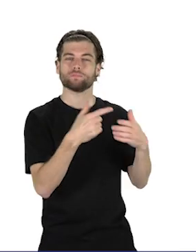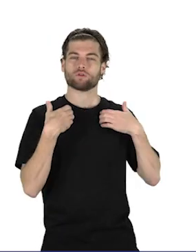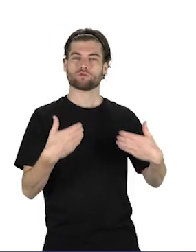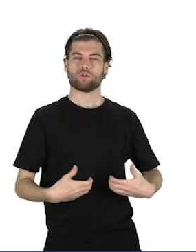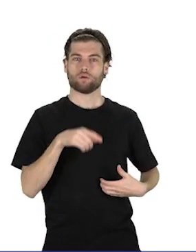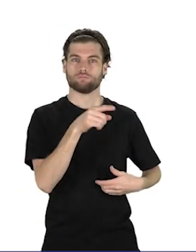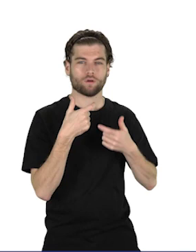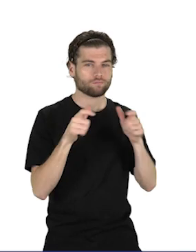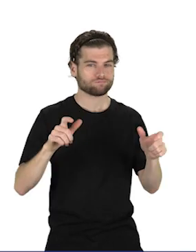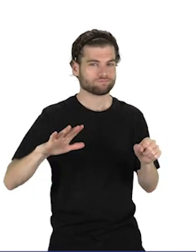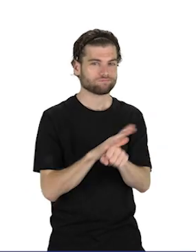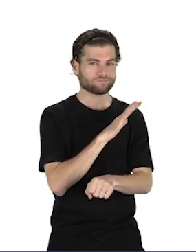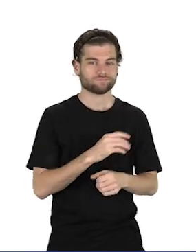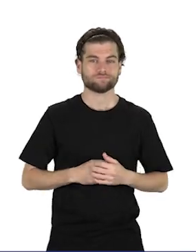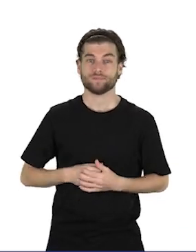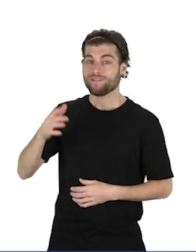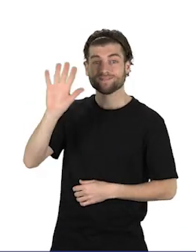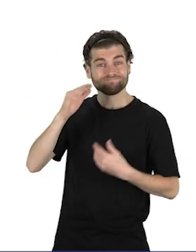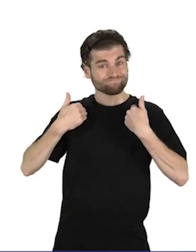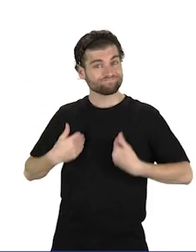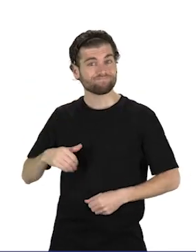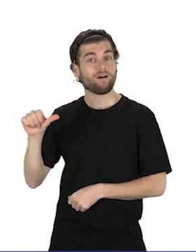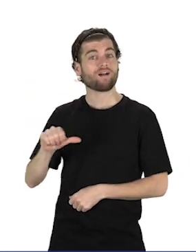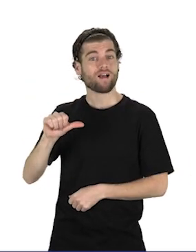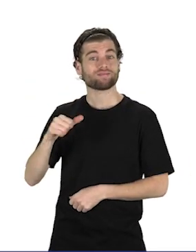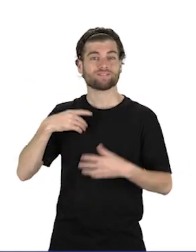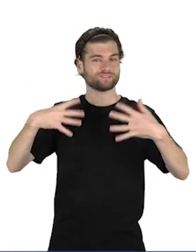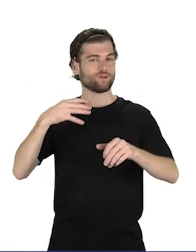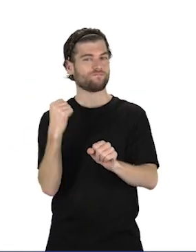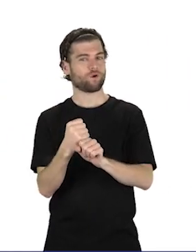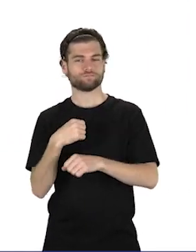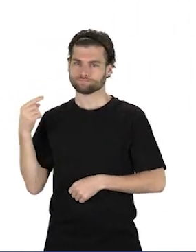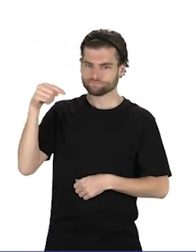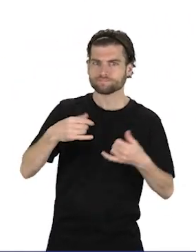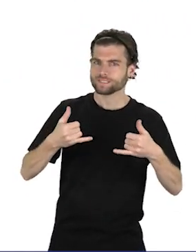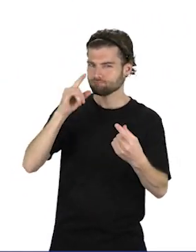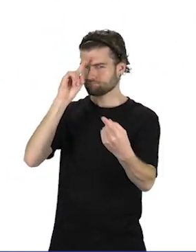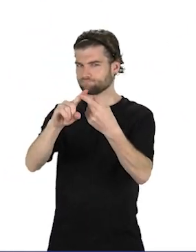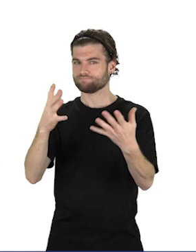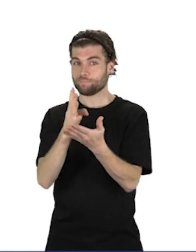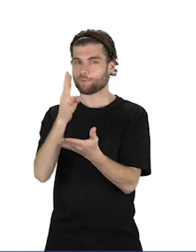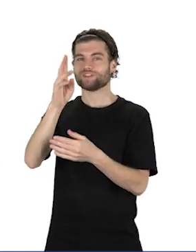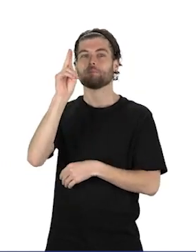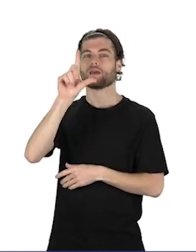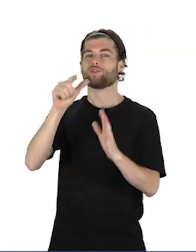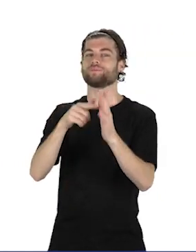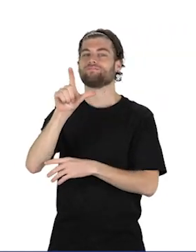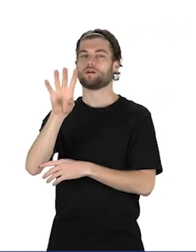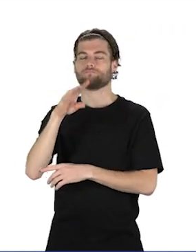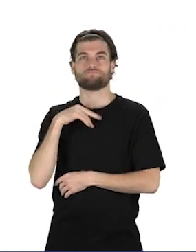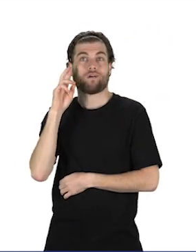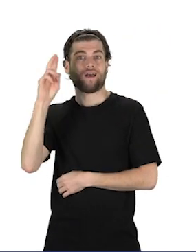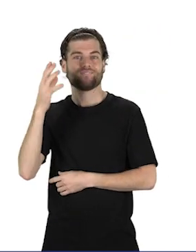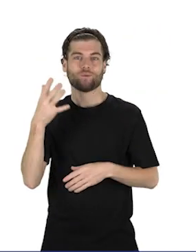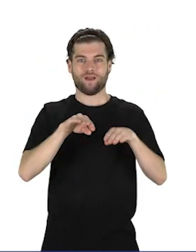Salut, donc moi je m'appelle Agathe, j'ai 19 ans. Je suis venue ici avec en tête le projet de Paris 2024. Faire un podium, ce serait vraiment très bien.